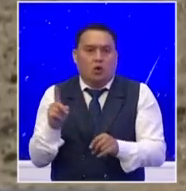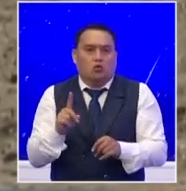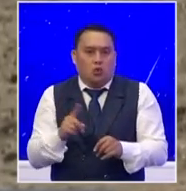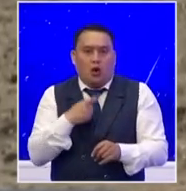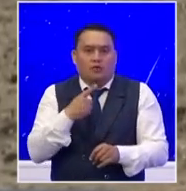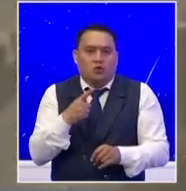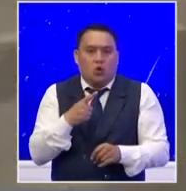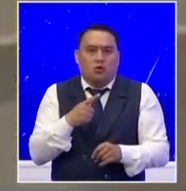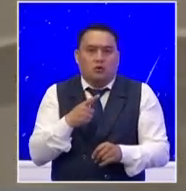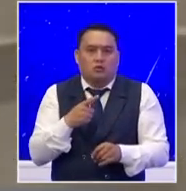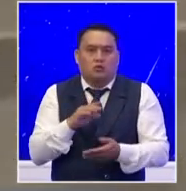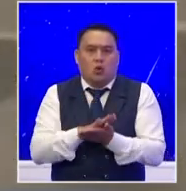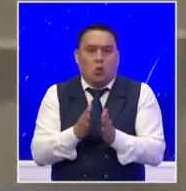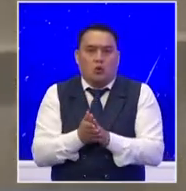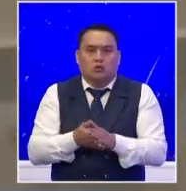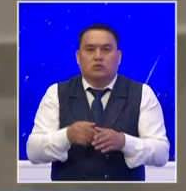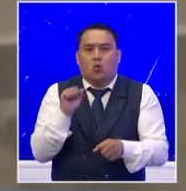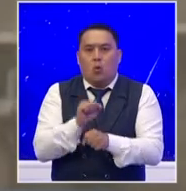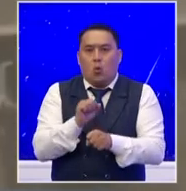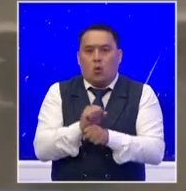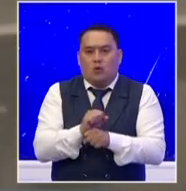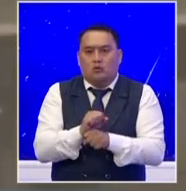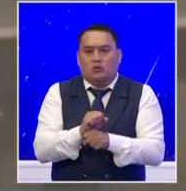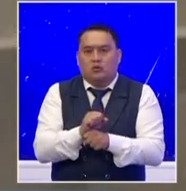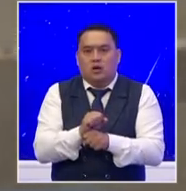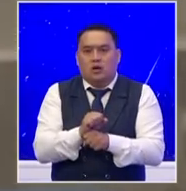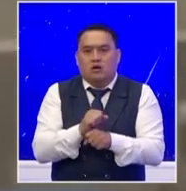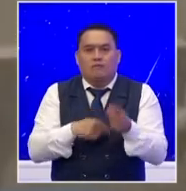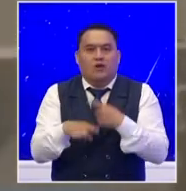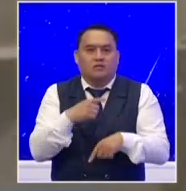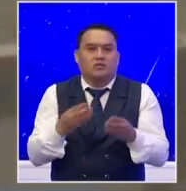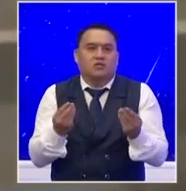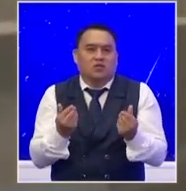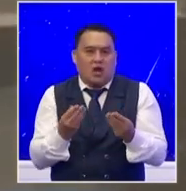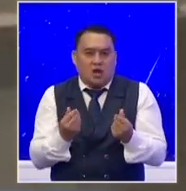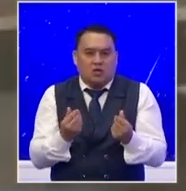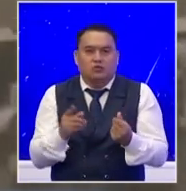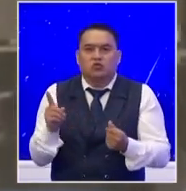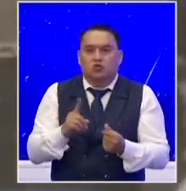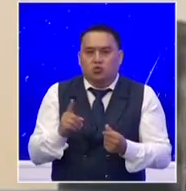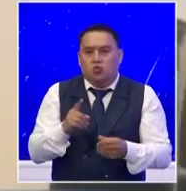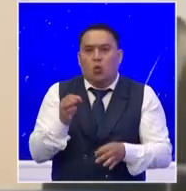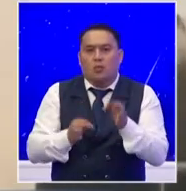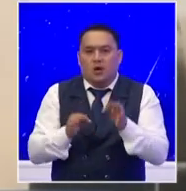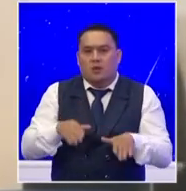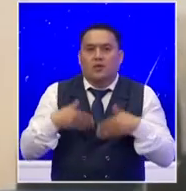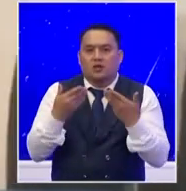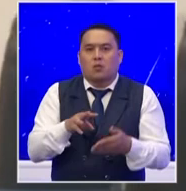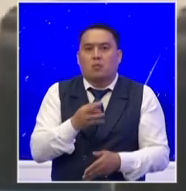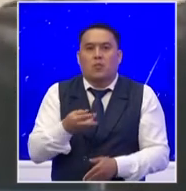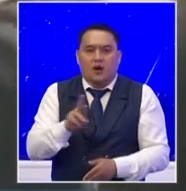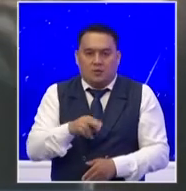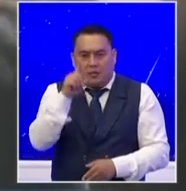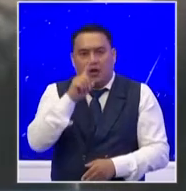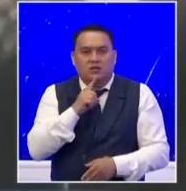которых говорится о расторжении договора на поставку льготного ГСМ и возврате денег. Речь идет о солярке, предусмотренной на мае. Всего